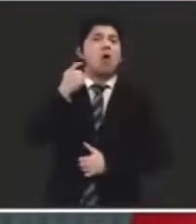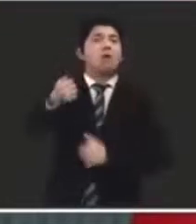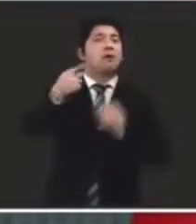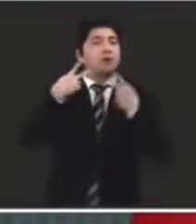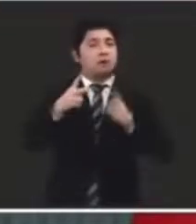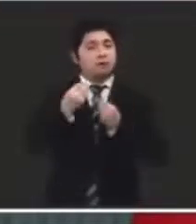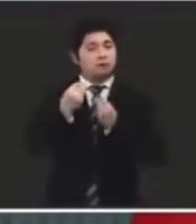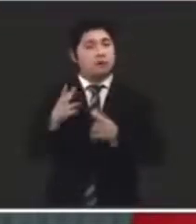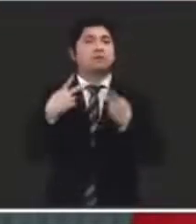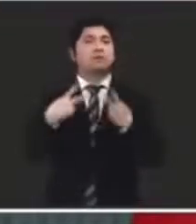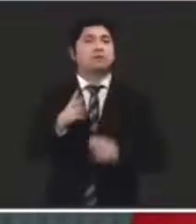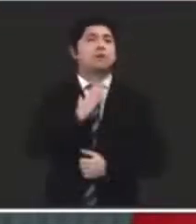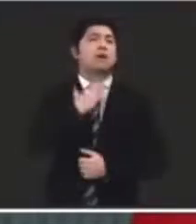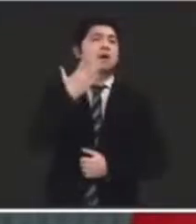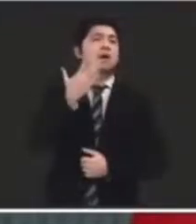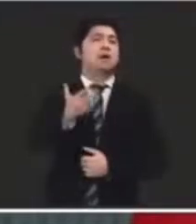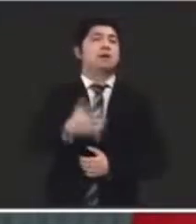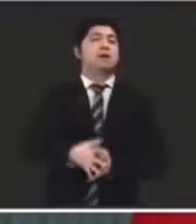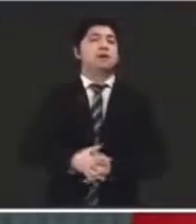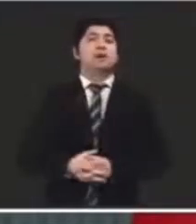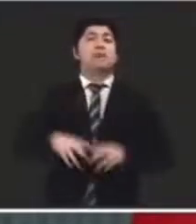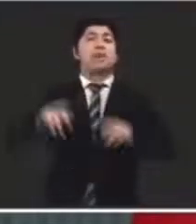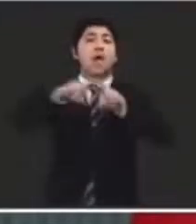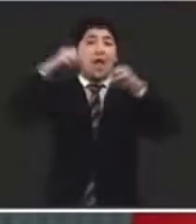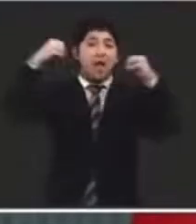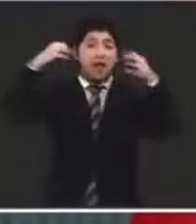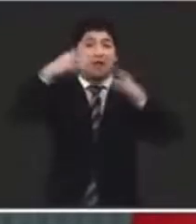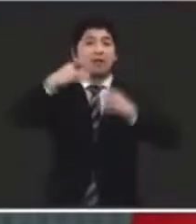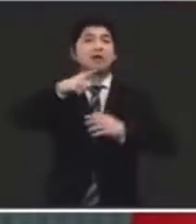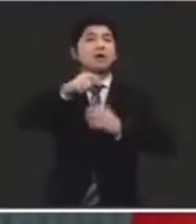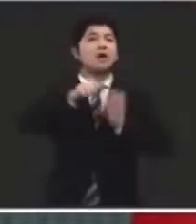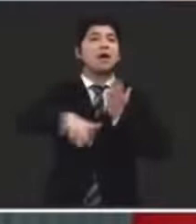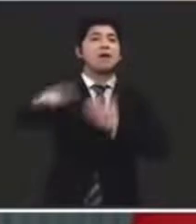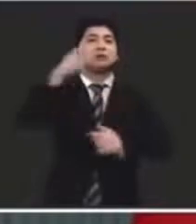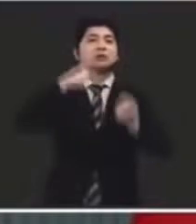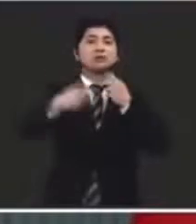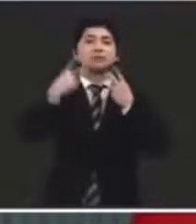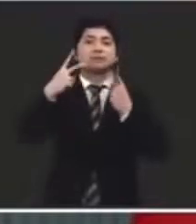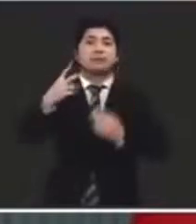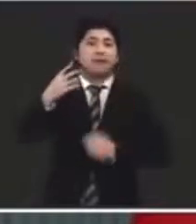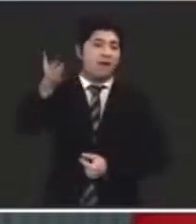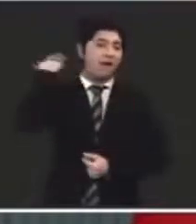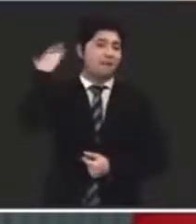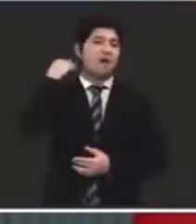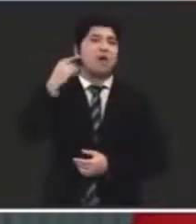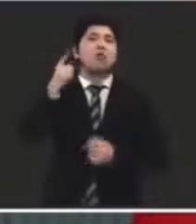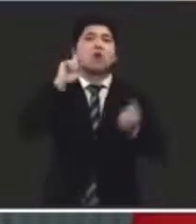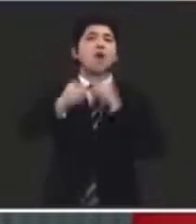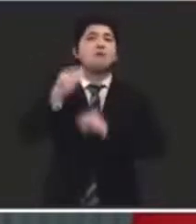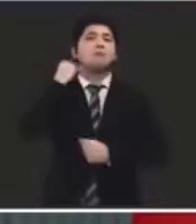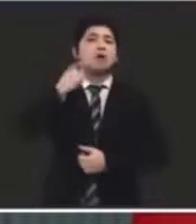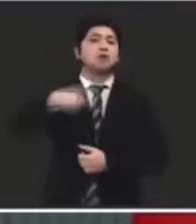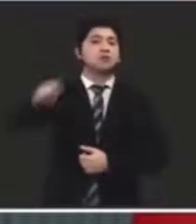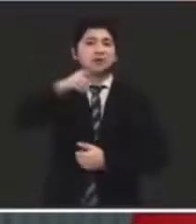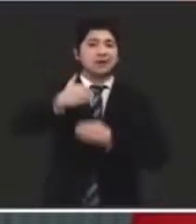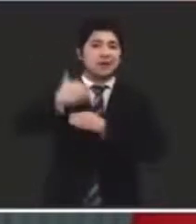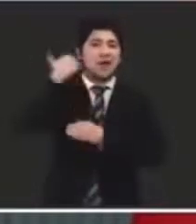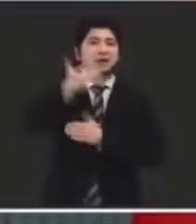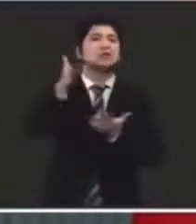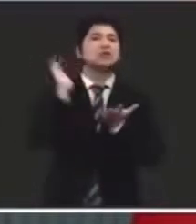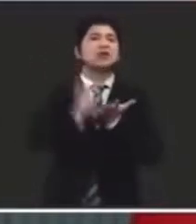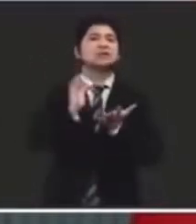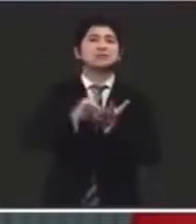kapatabilecek Elektrik Dağıtım şirketleriyle önceki dönem borçlarının gecikme